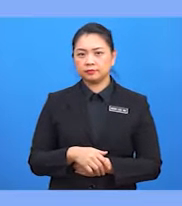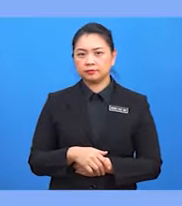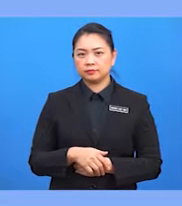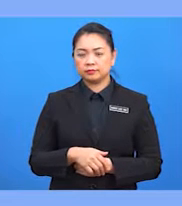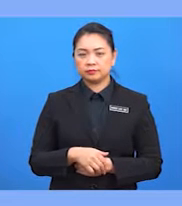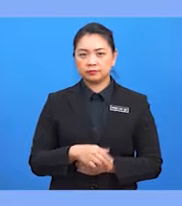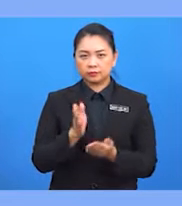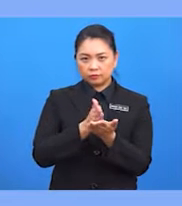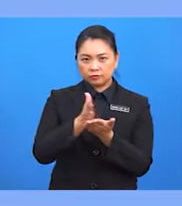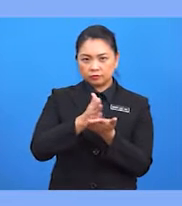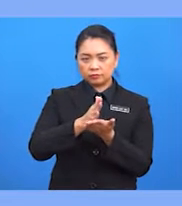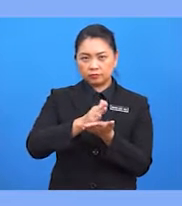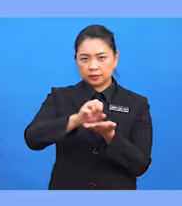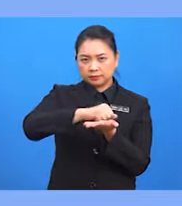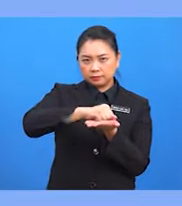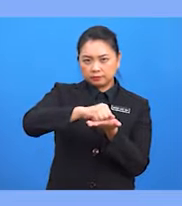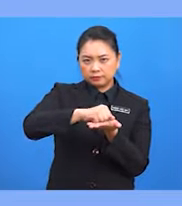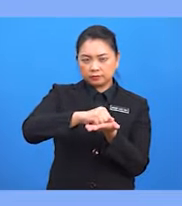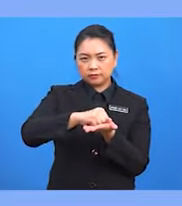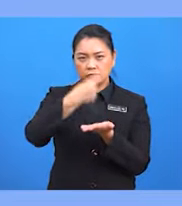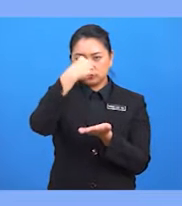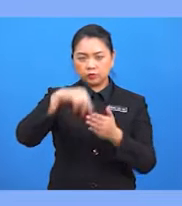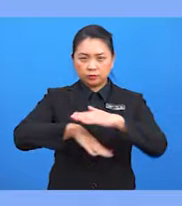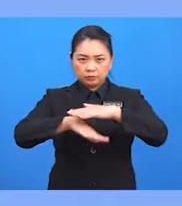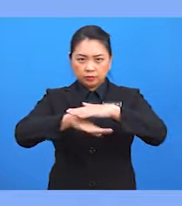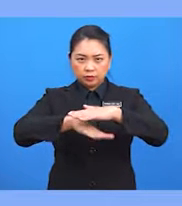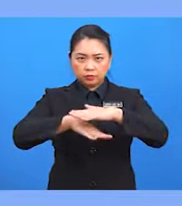Teruskan memadam pada layer bawah.